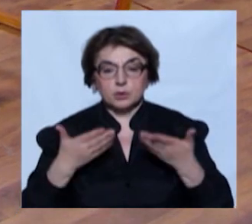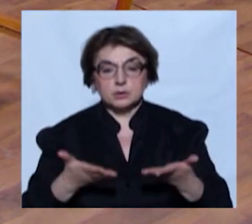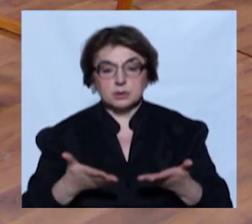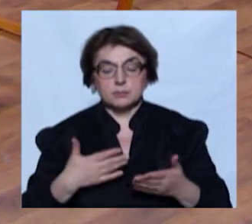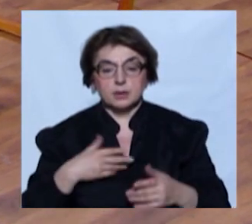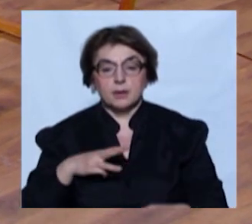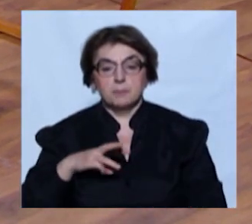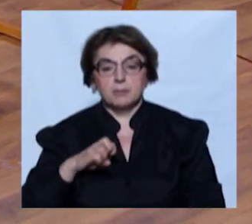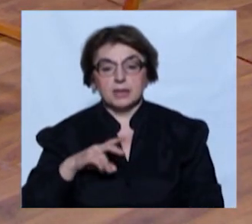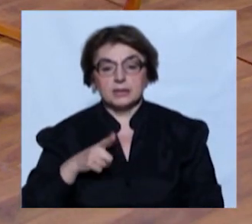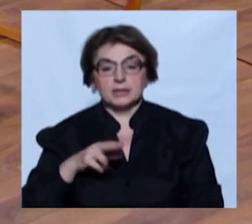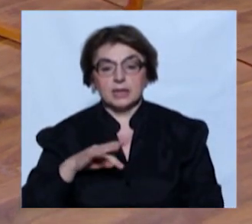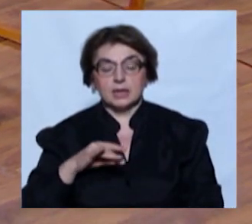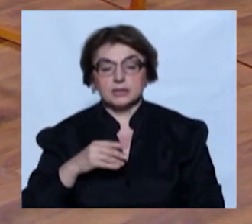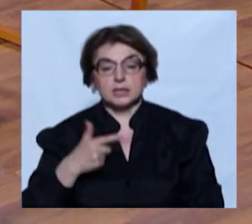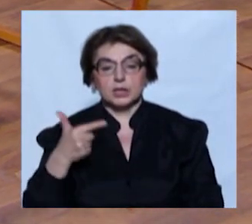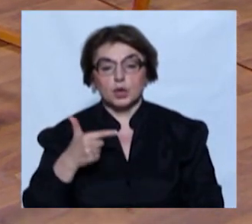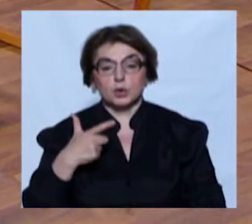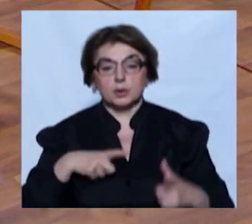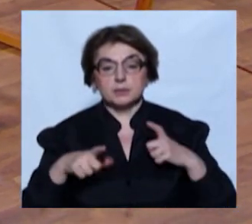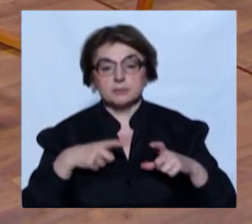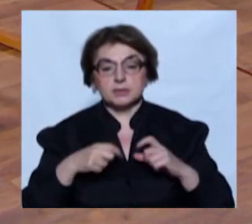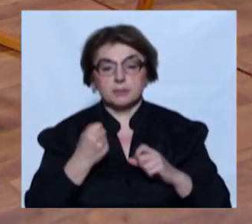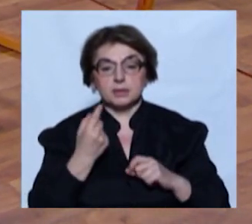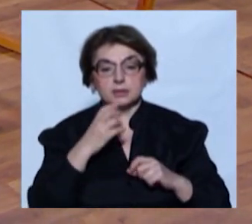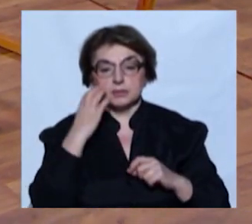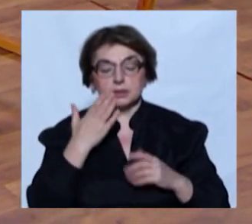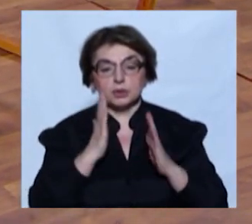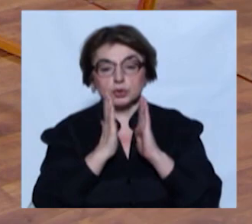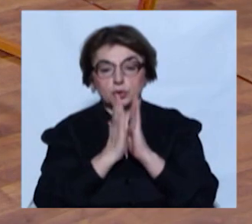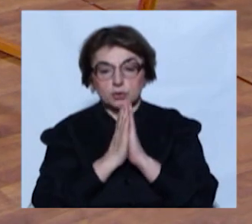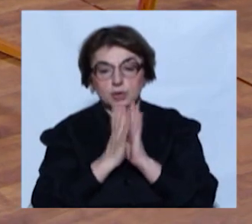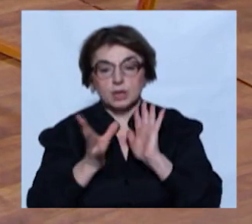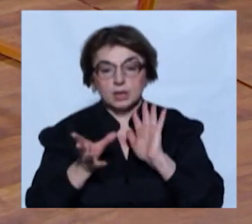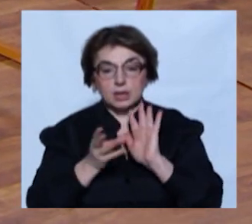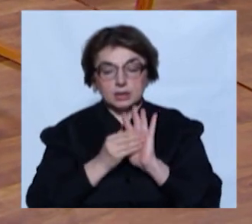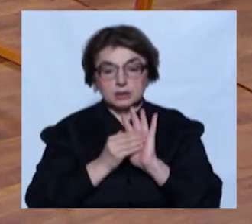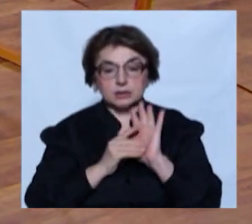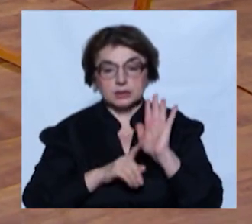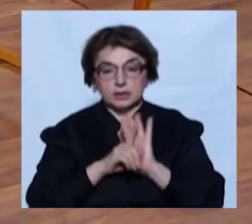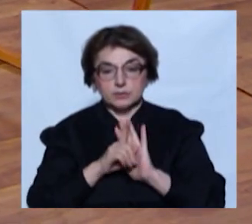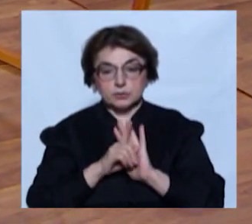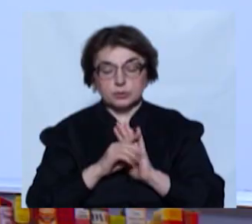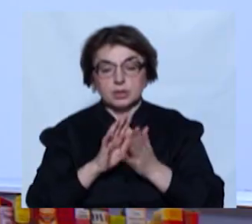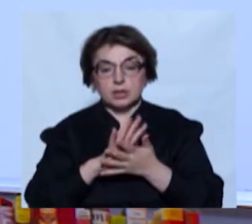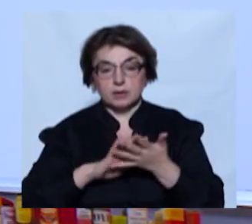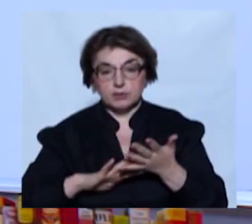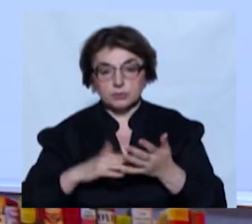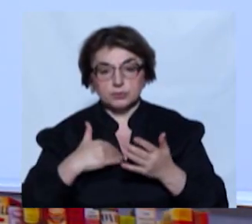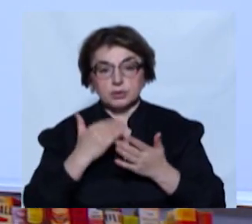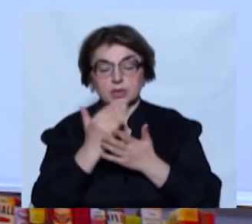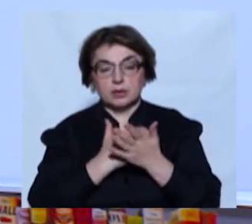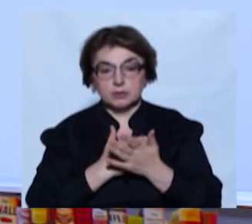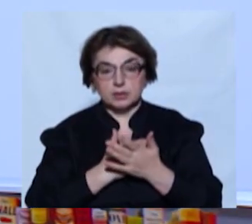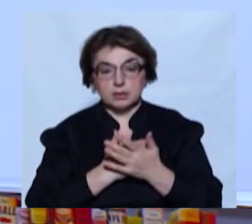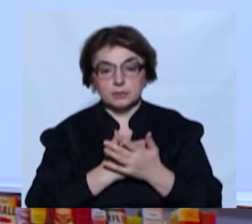მოგესალმებით, მე მეგი ტალახაძე ვარ, გეოგრაფიის მასწავლებელი, მე-11 კლასელებს რო გთხოვთ შემოგვიერთდეთ და გავაგრძელოთ ჩვენი